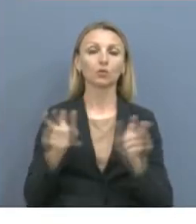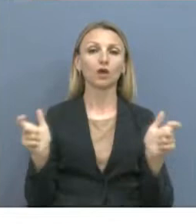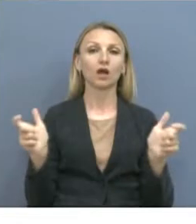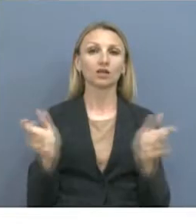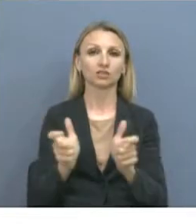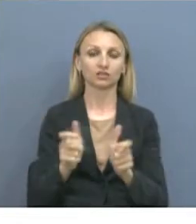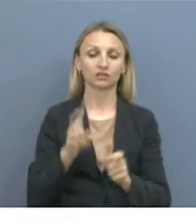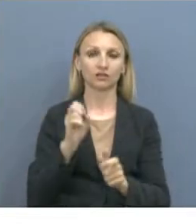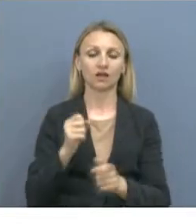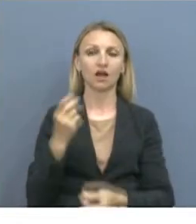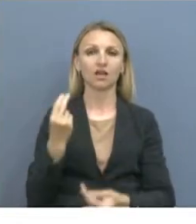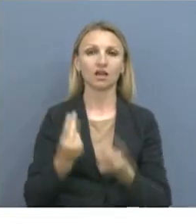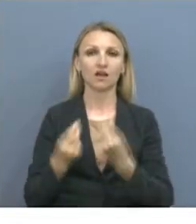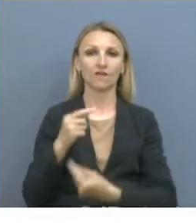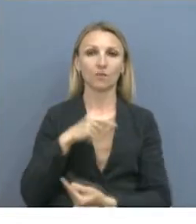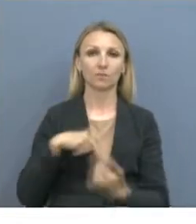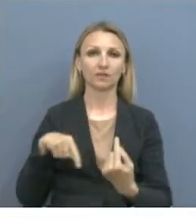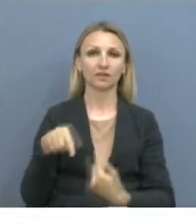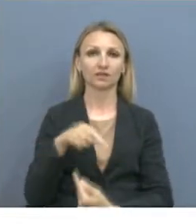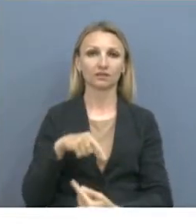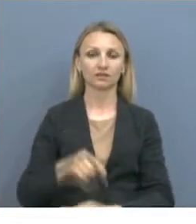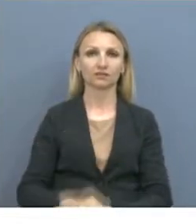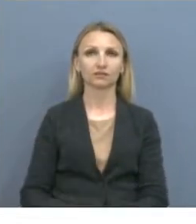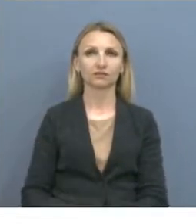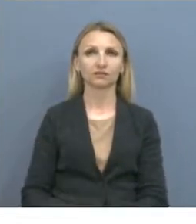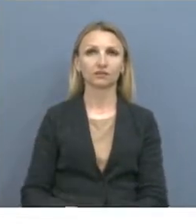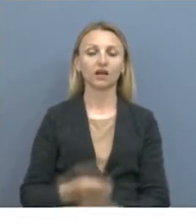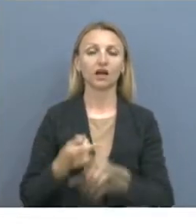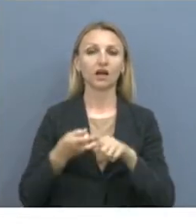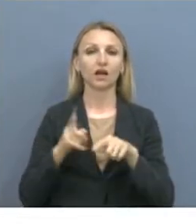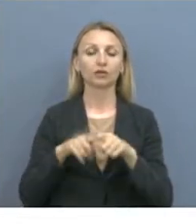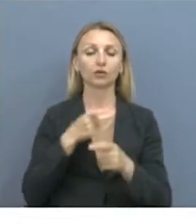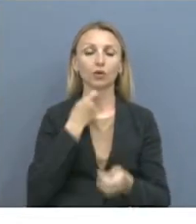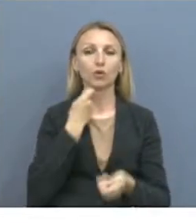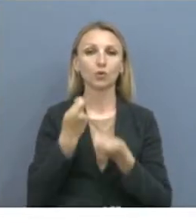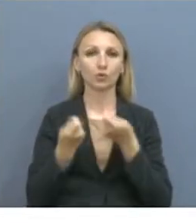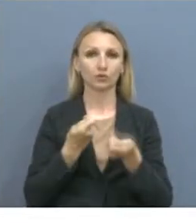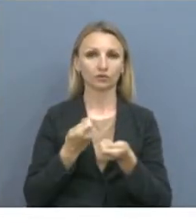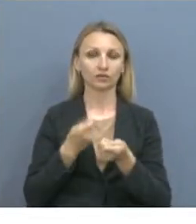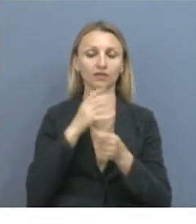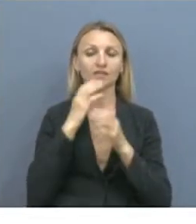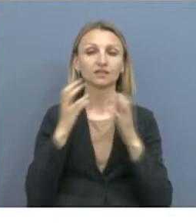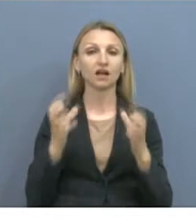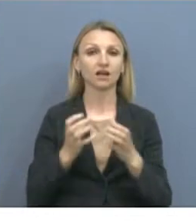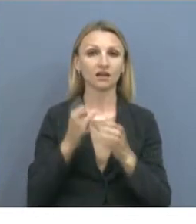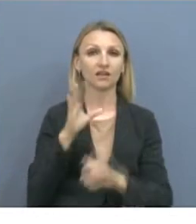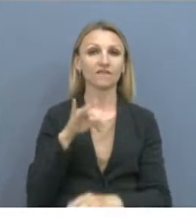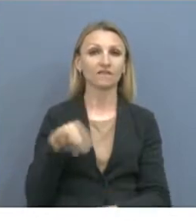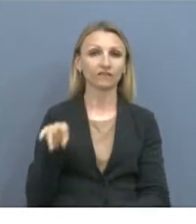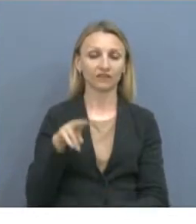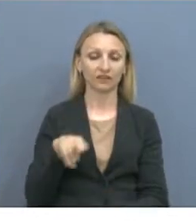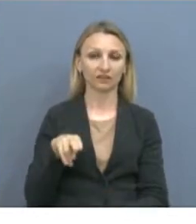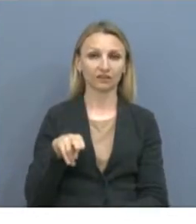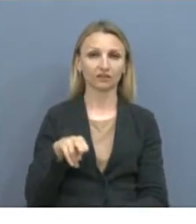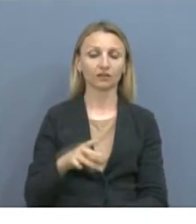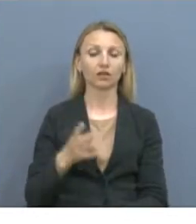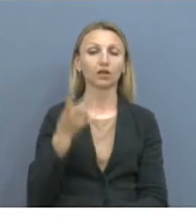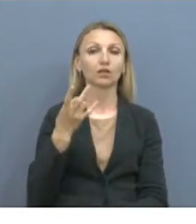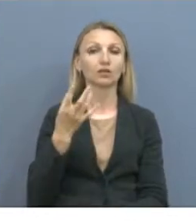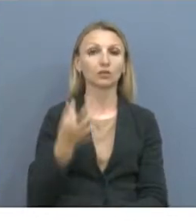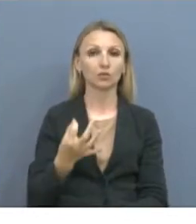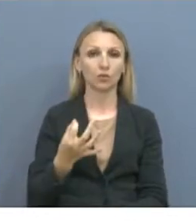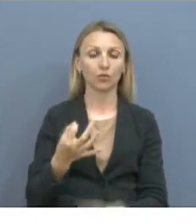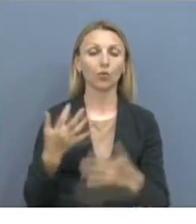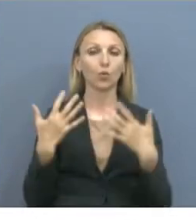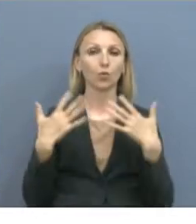игровой бизнес. В анализе регулирующий орган предложил сохранить данный вид игорной индустрии, но сохранить его в